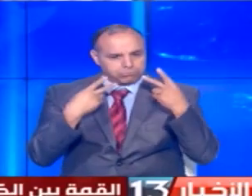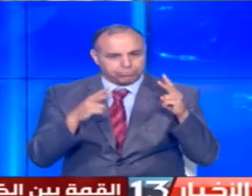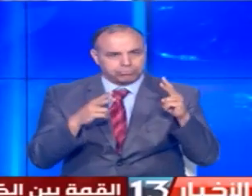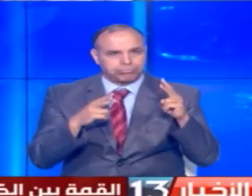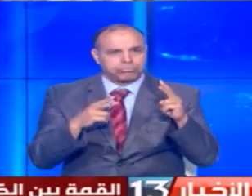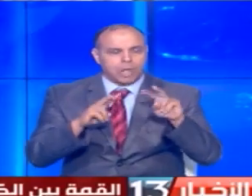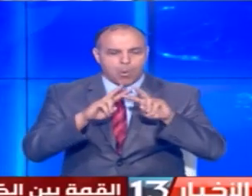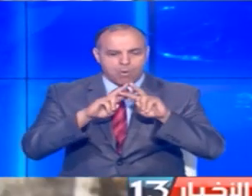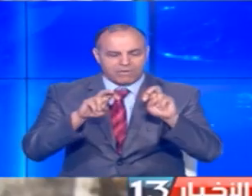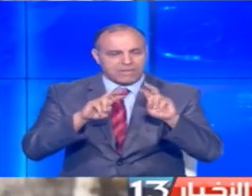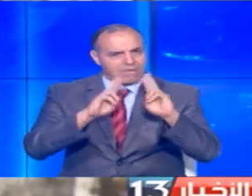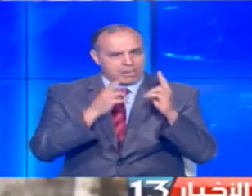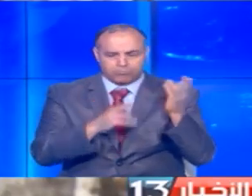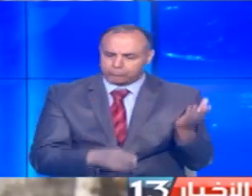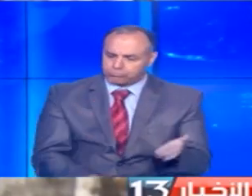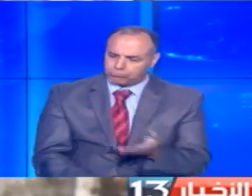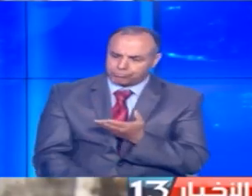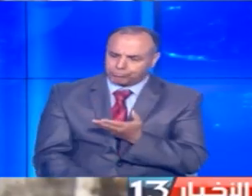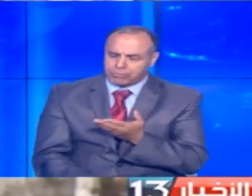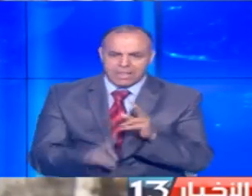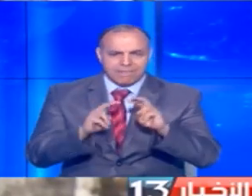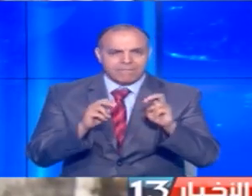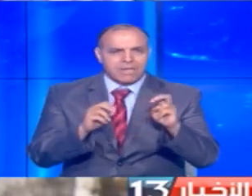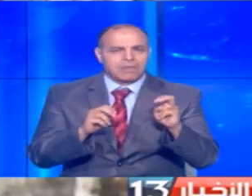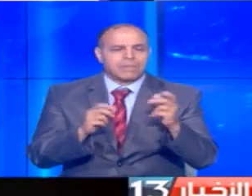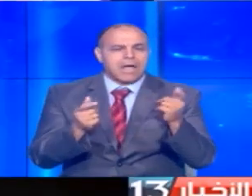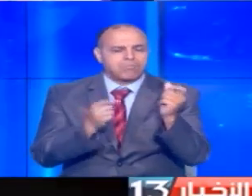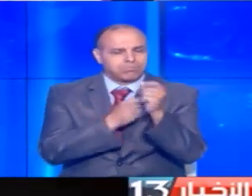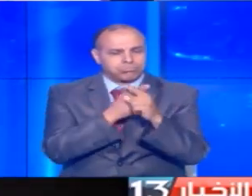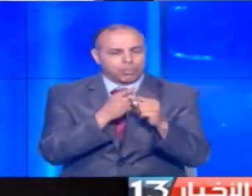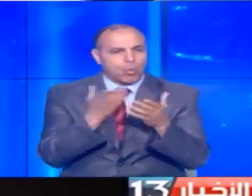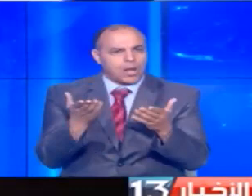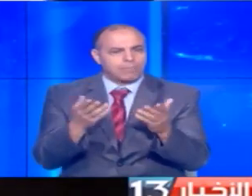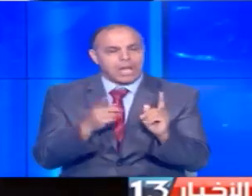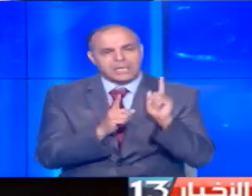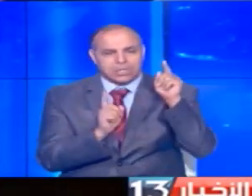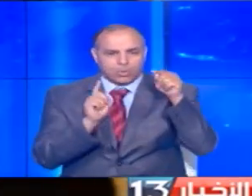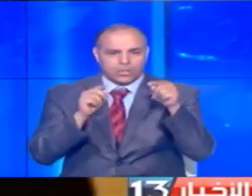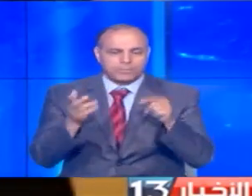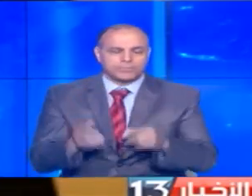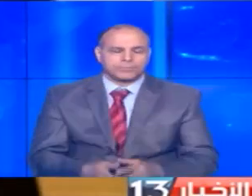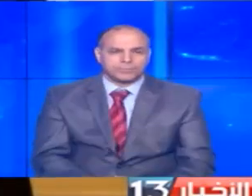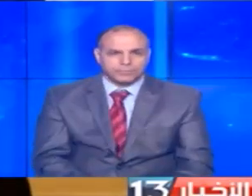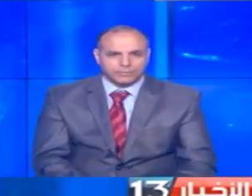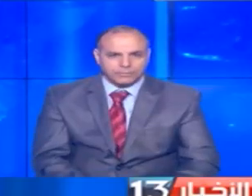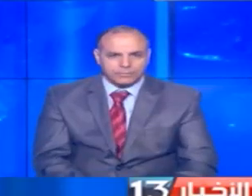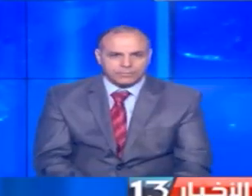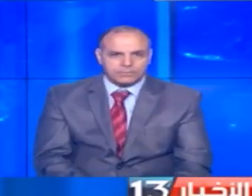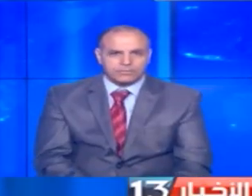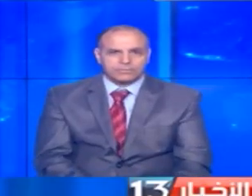بإشراف مفتشين دوليين على تفكيك دائم لمنشآتها الصاروخية الأساسية.